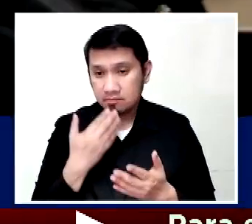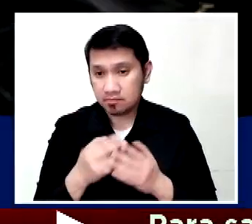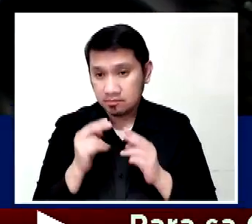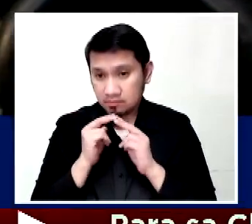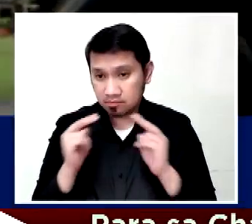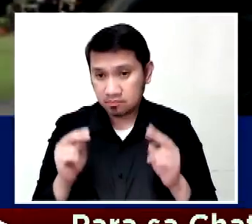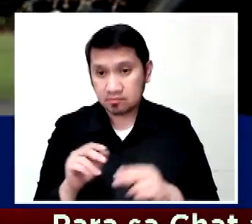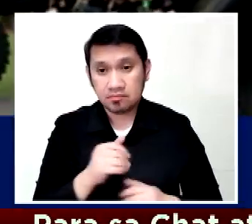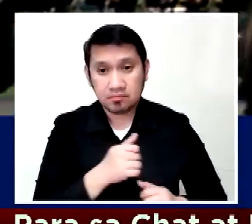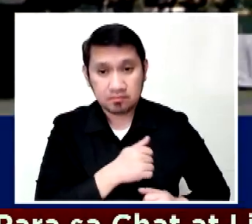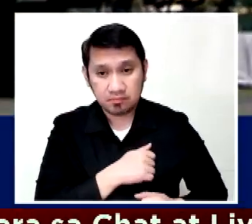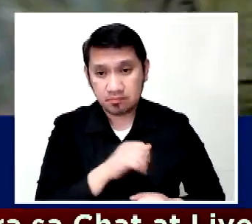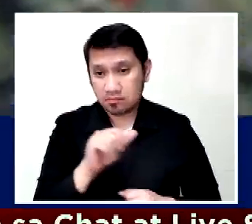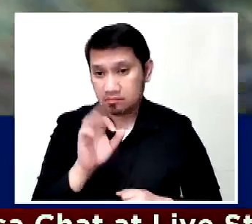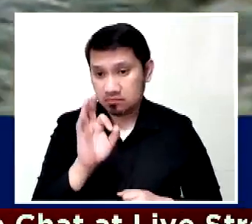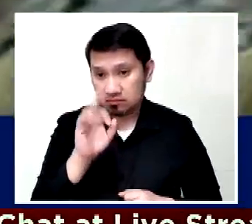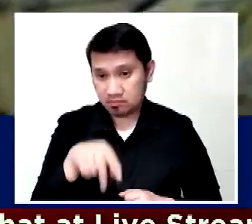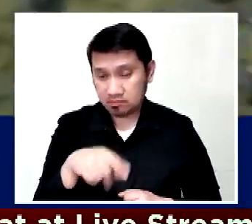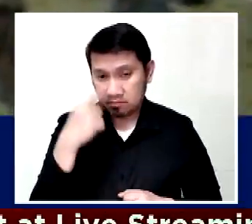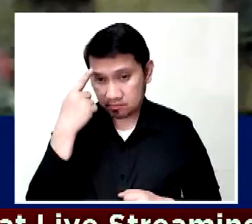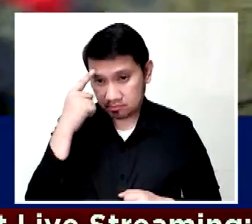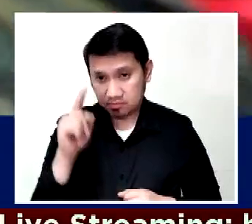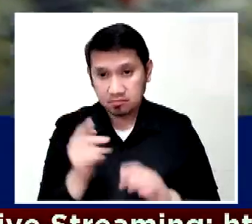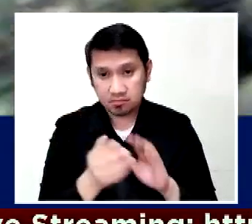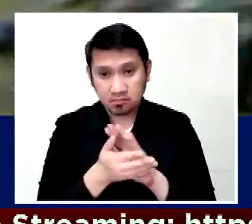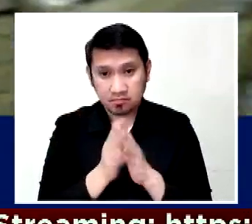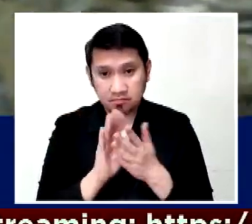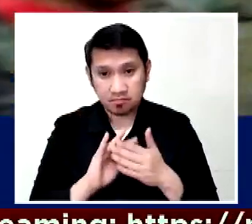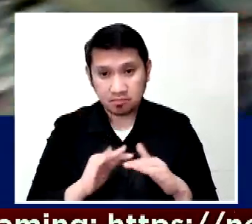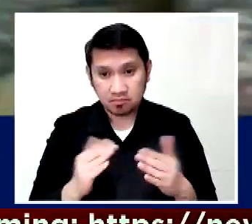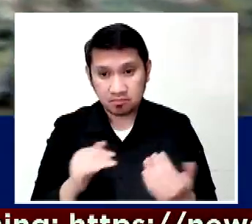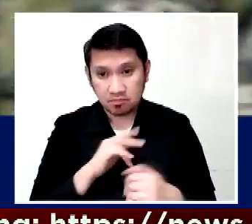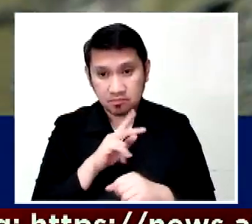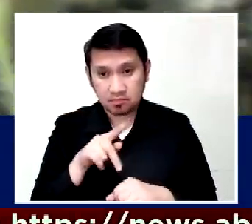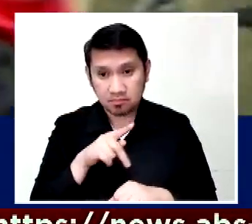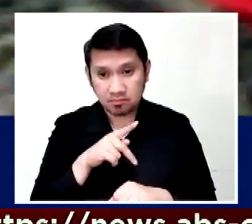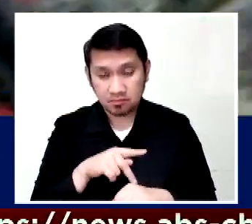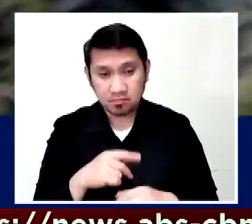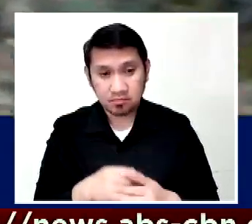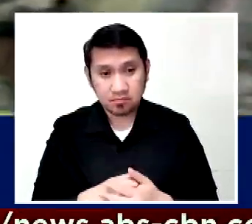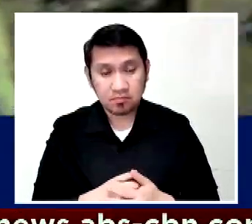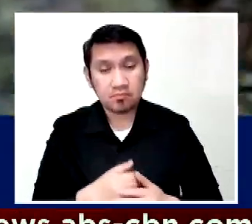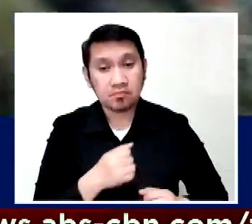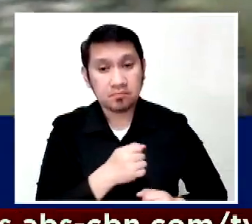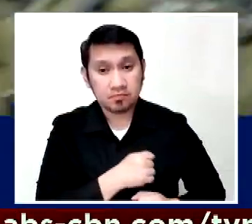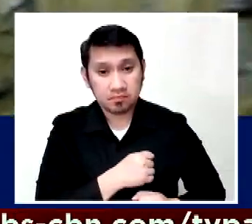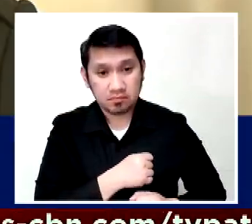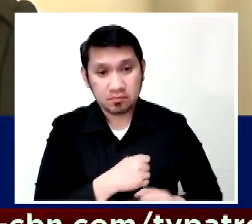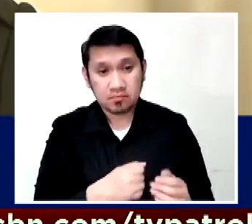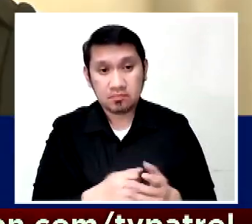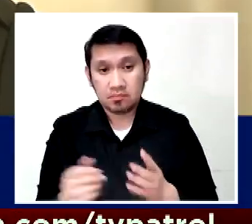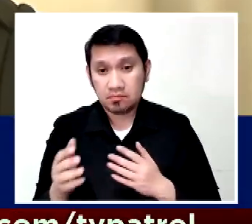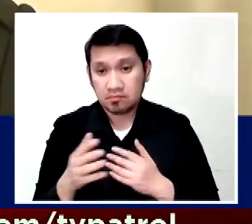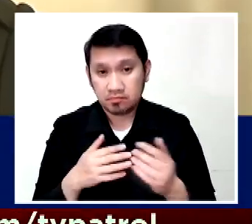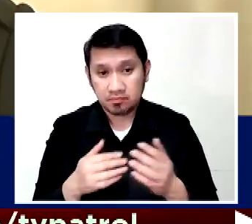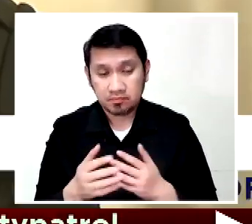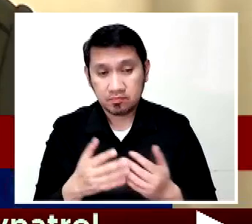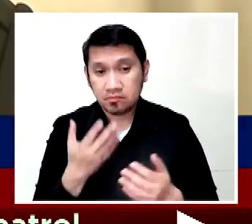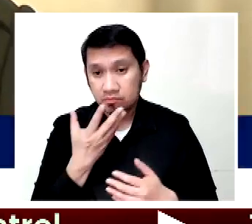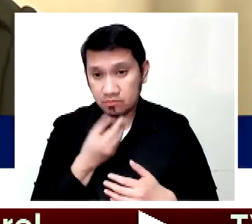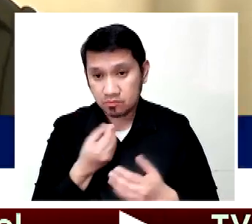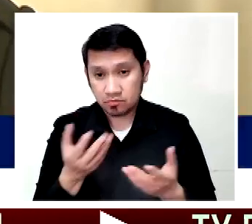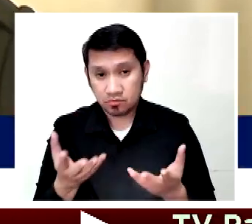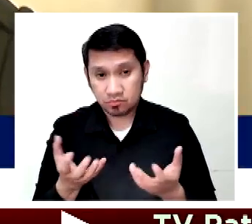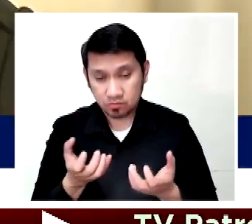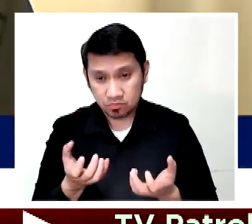AFP tungo sa hangad na kapayapaan sa bansa. It is the soldier more than anybody else who wants